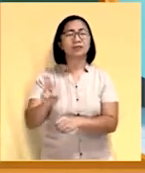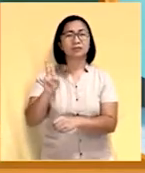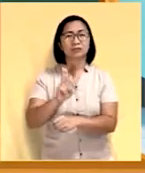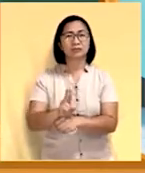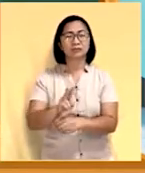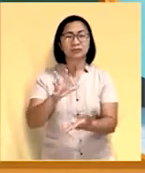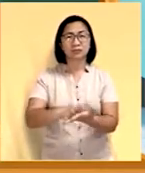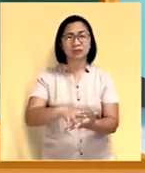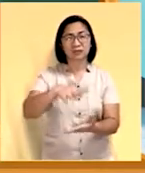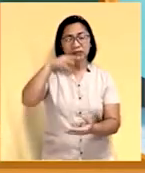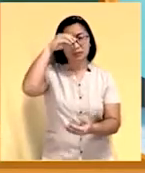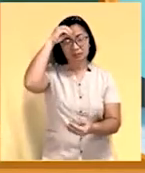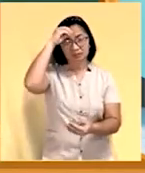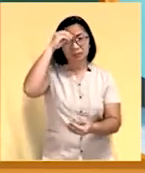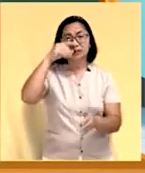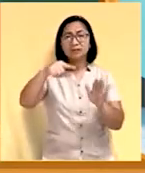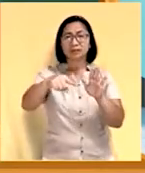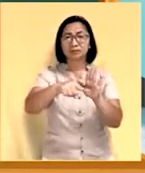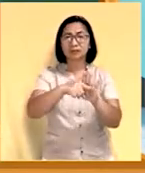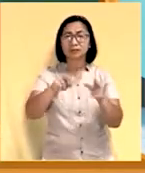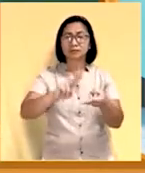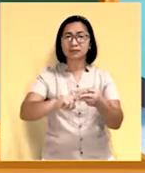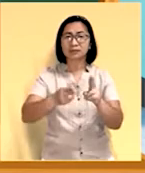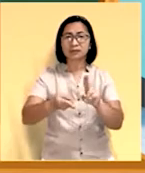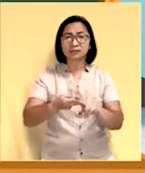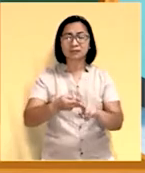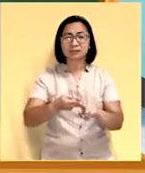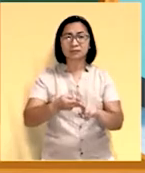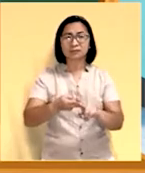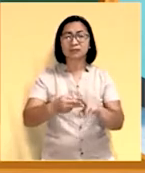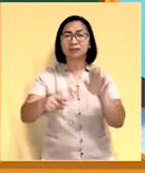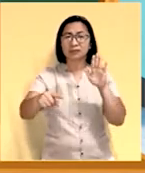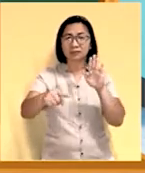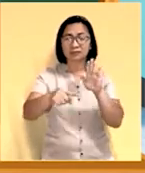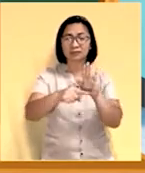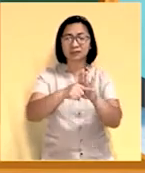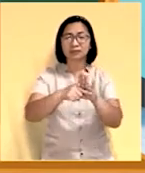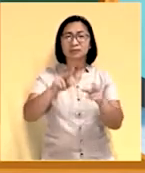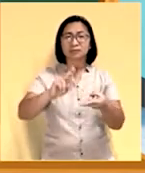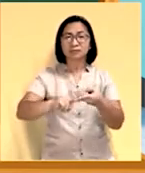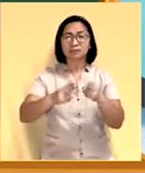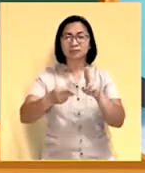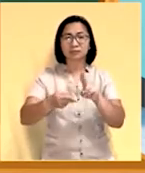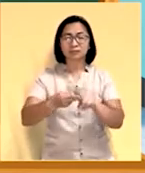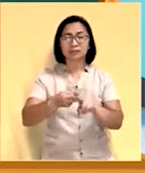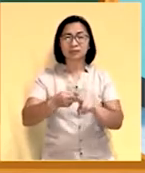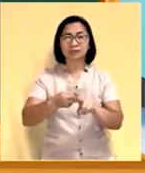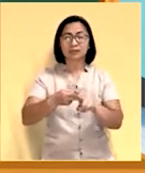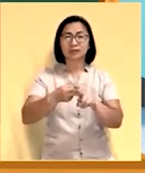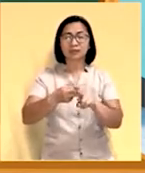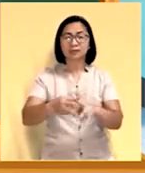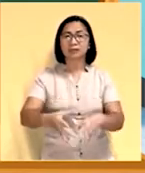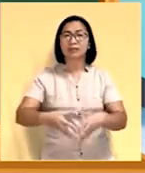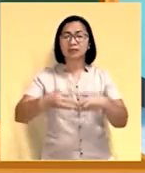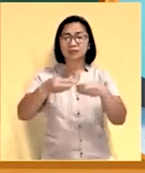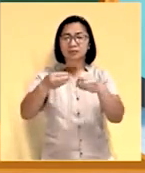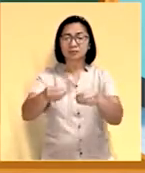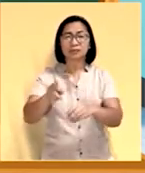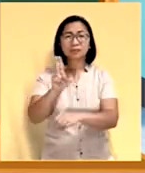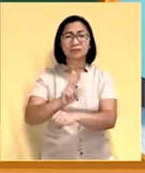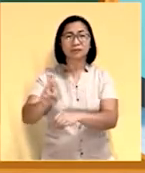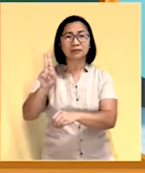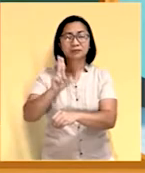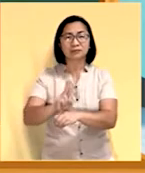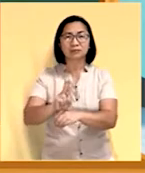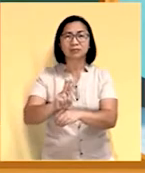Gamit ang mga natutunan ninyo sa pag-subtract ng numbers, isubtract ang mga numbers na aking ibibigay gamit ang